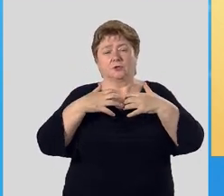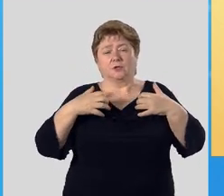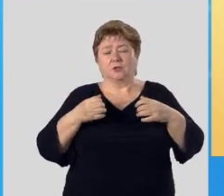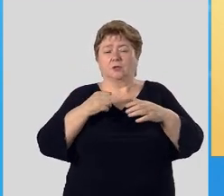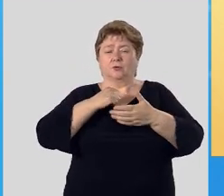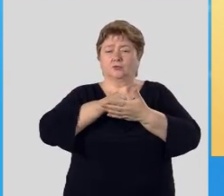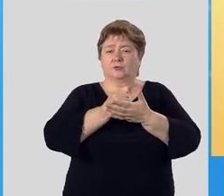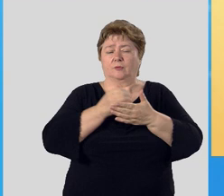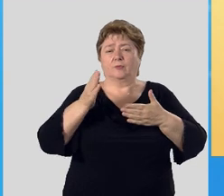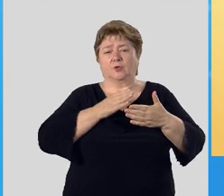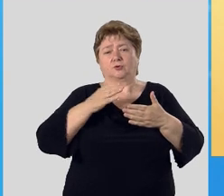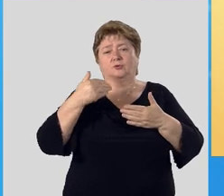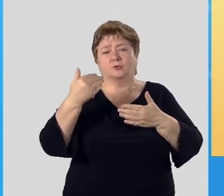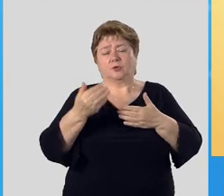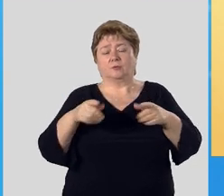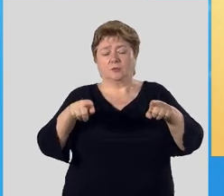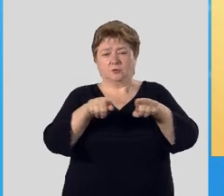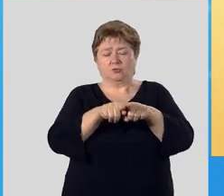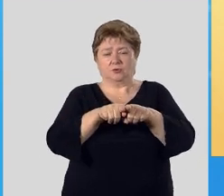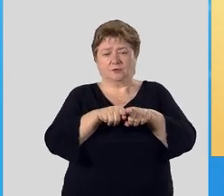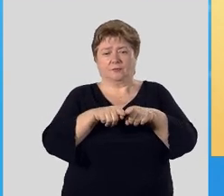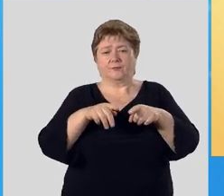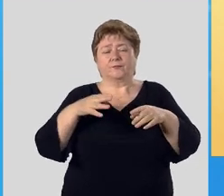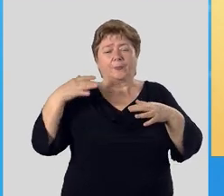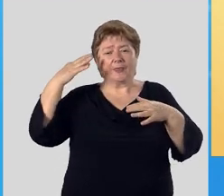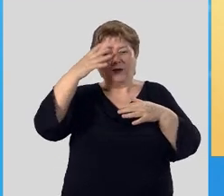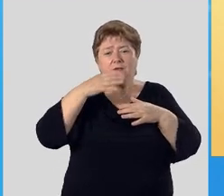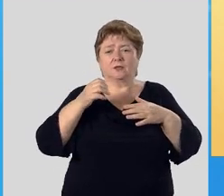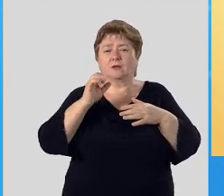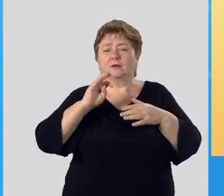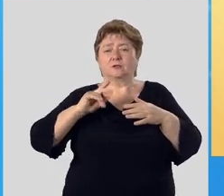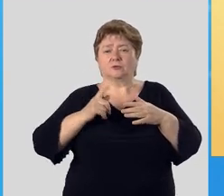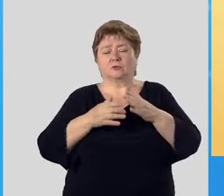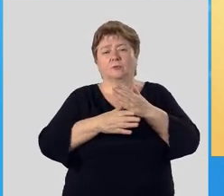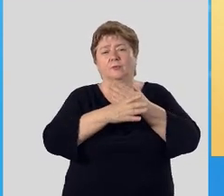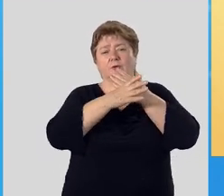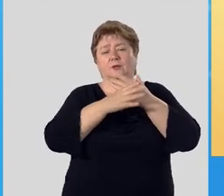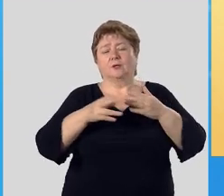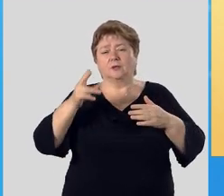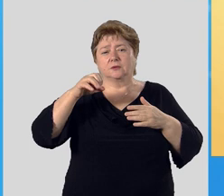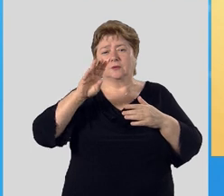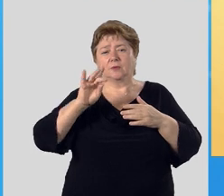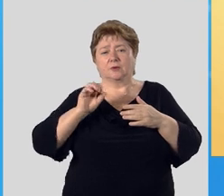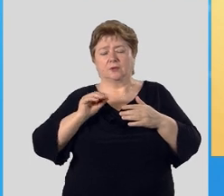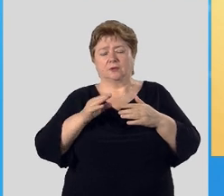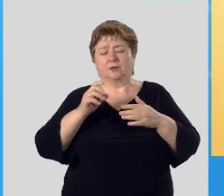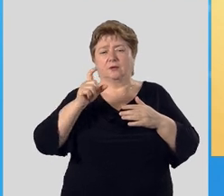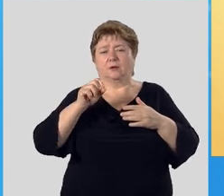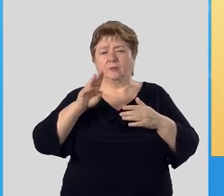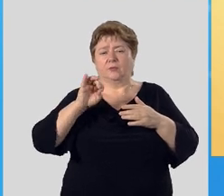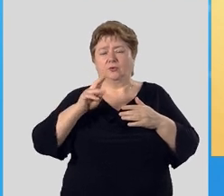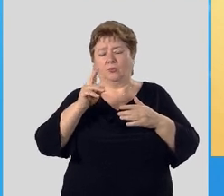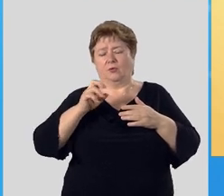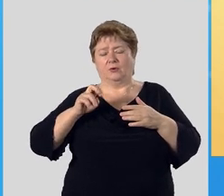установил между ними сходство идеи аристотеля поддерживали демокрит и эмпедокл